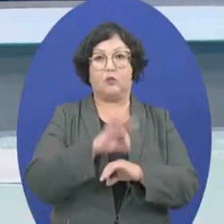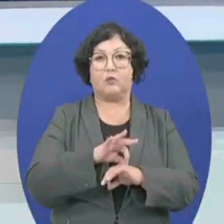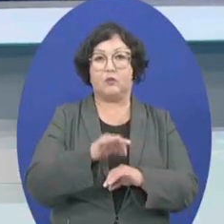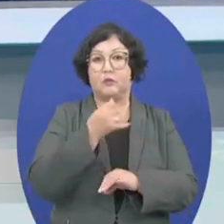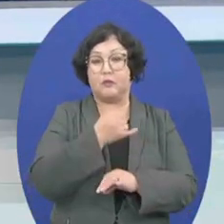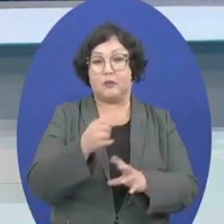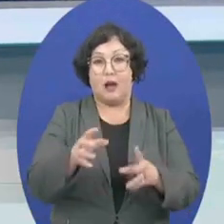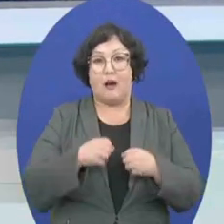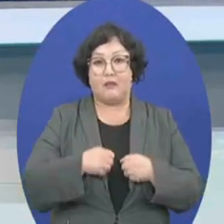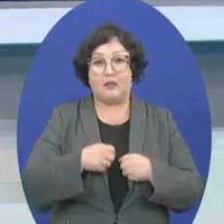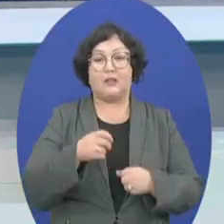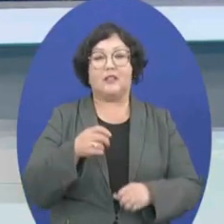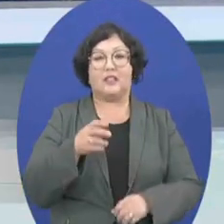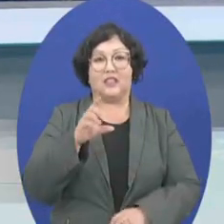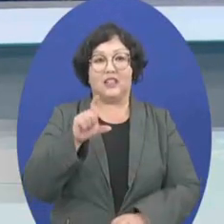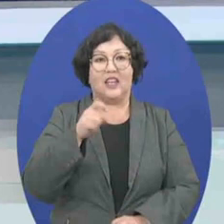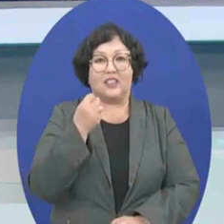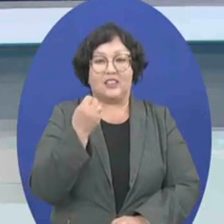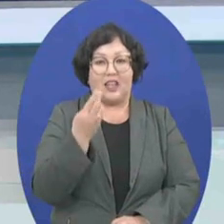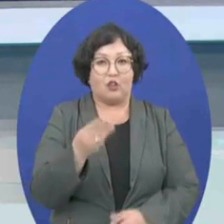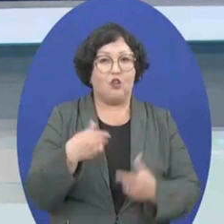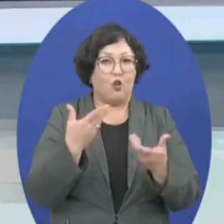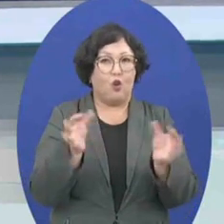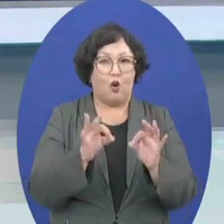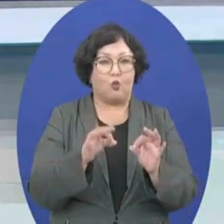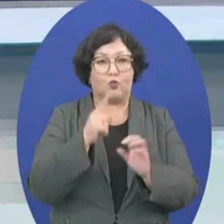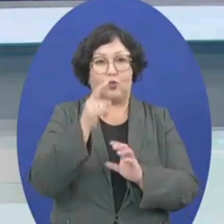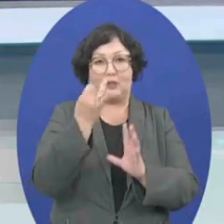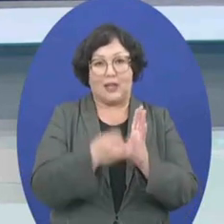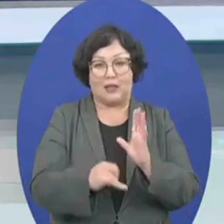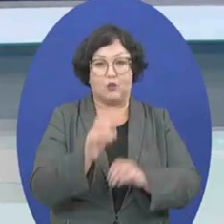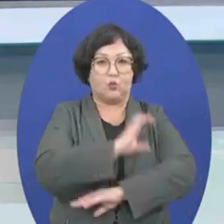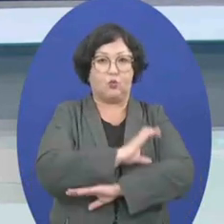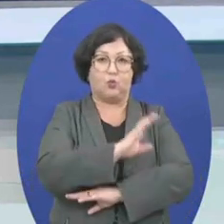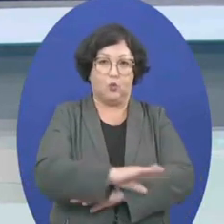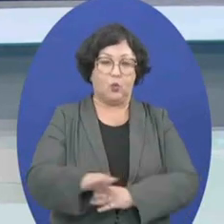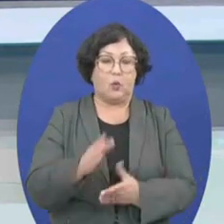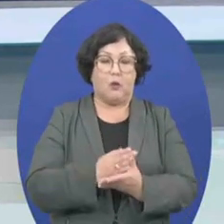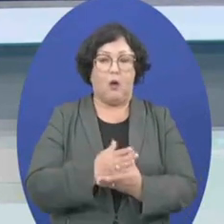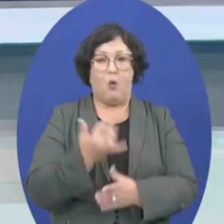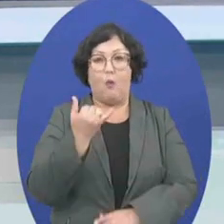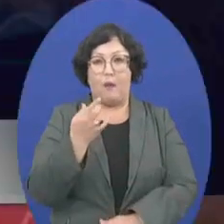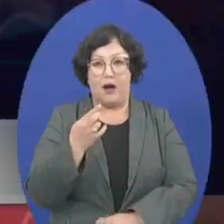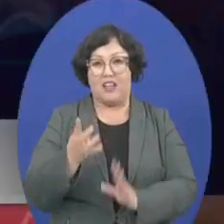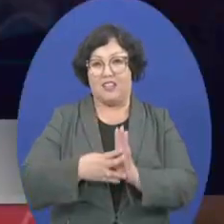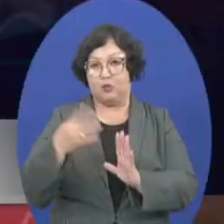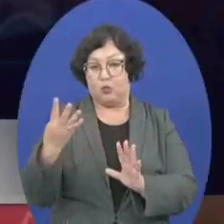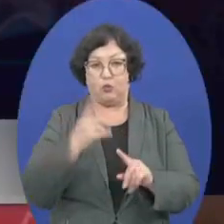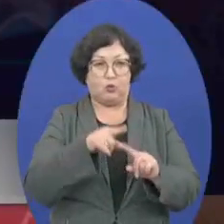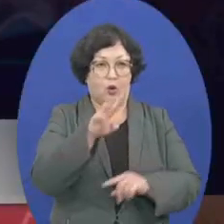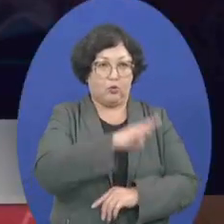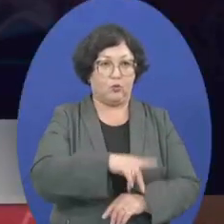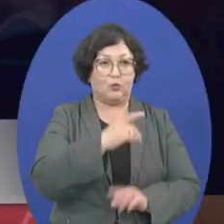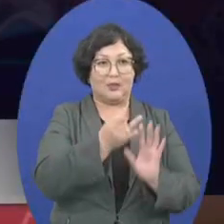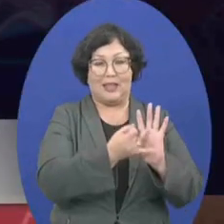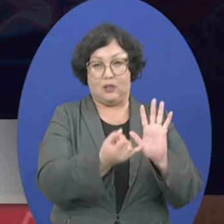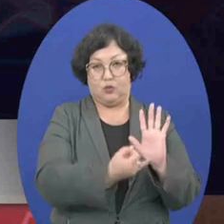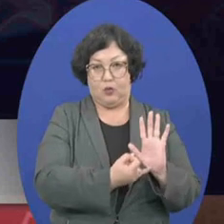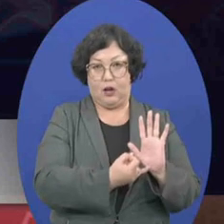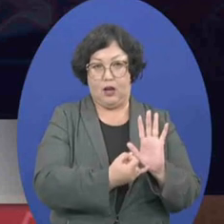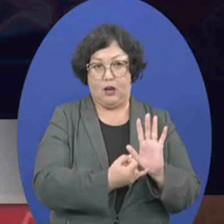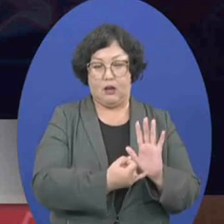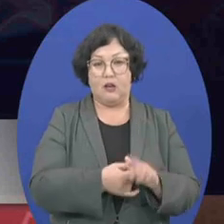Коронавирусны халдвар авч эсэлтийн ерөнхий шалгалт өгөөгүй 170 сурагч байгаа юм байна. Үүнээс нийтэд 94 орон нутгад 76 сурагч